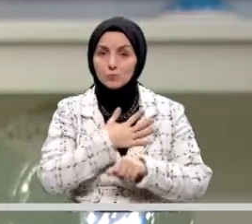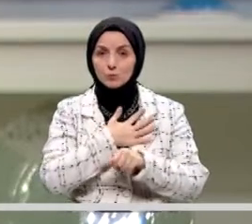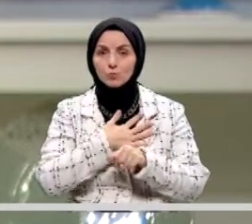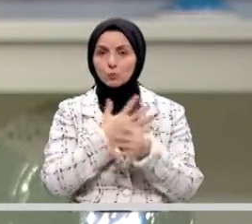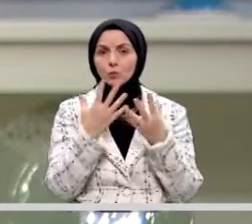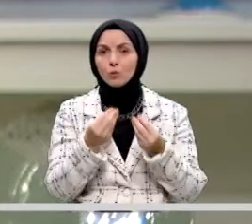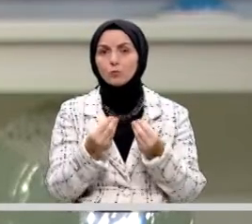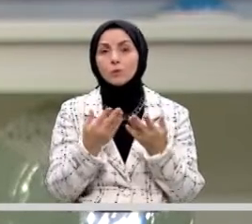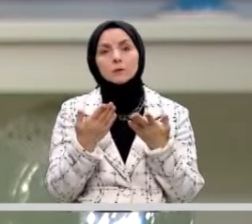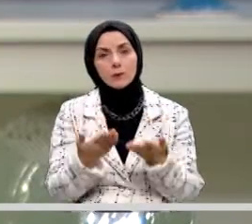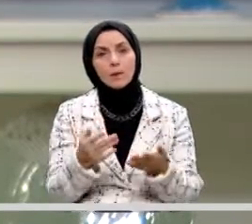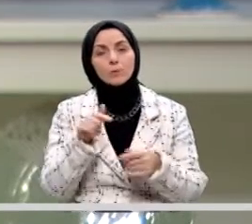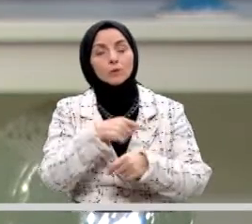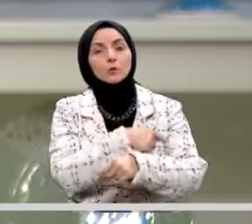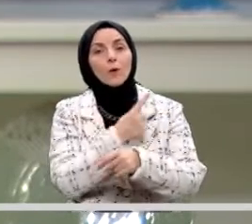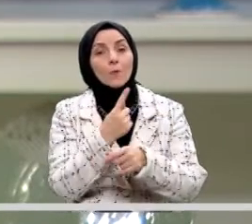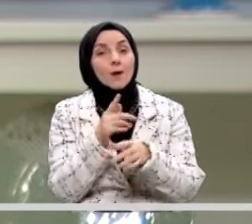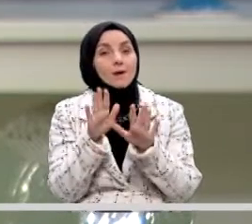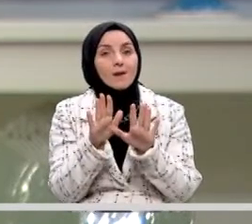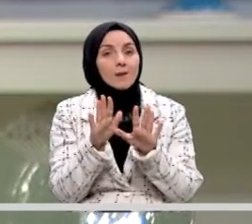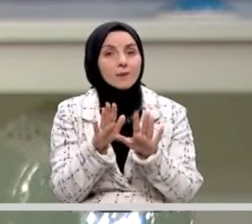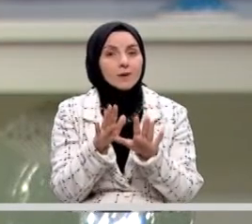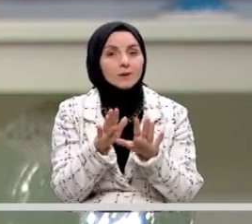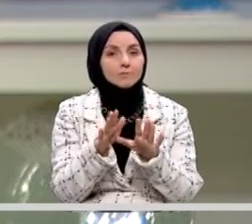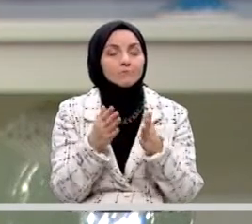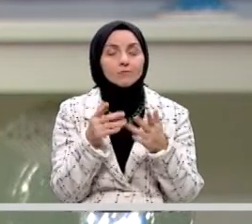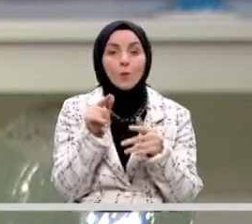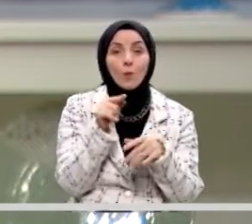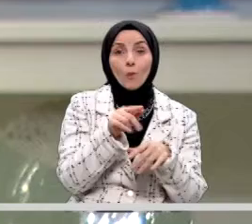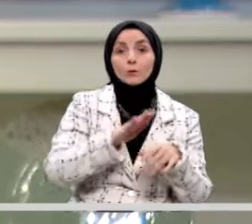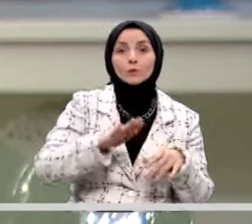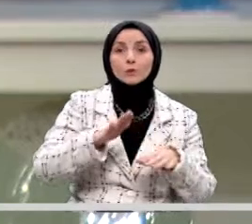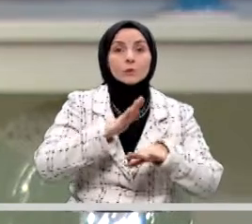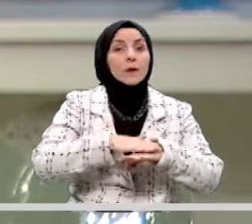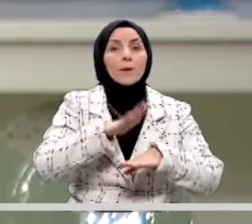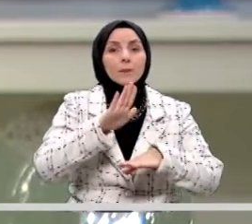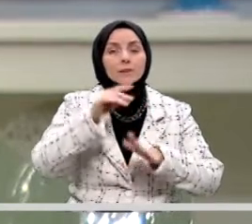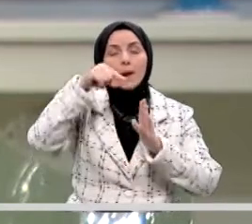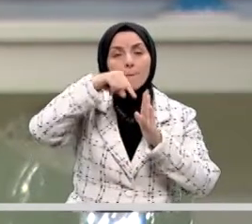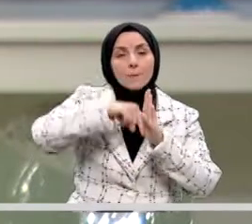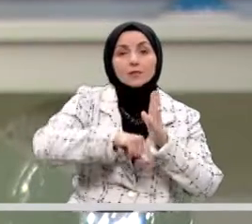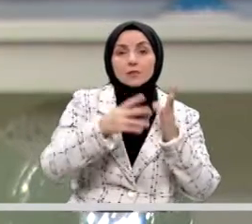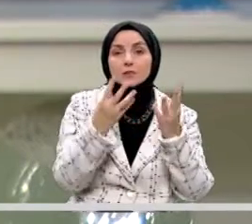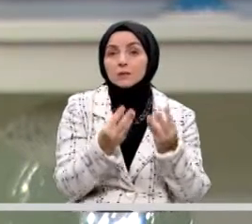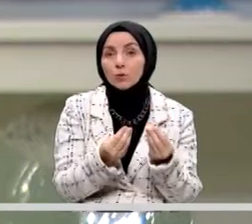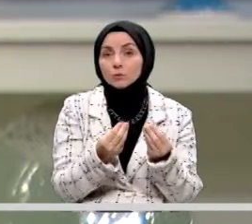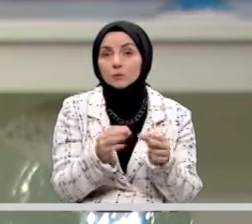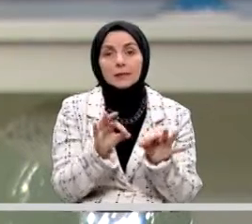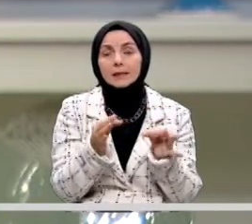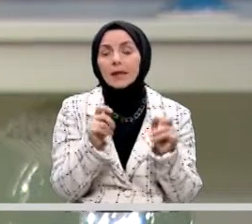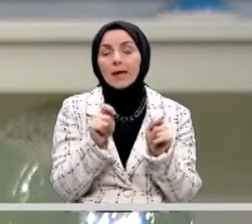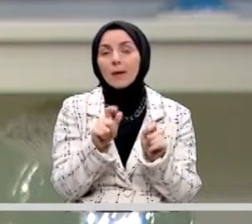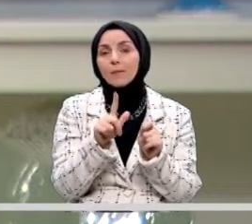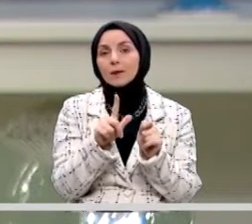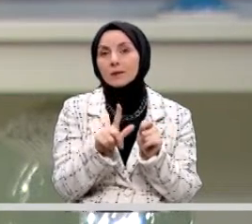soracaktım Ama burada hani güzel bir pencere açtınız yapamadığında ne yapıyoruz ya da hocam Buna ek olarak mesela bir çocuğun biz sosyal